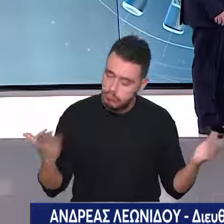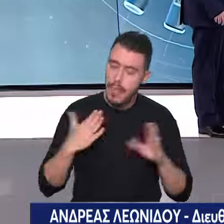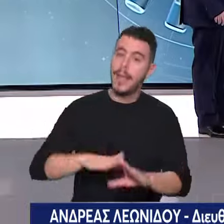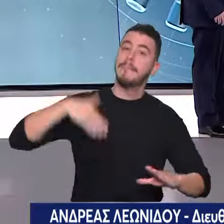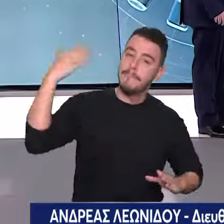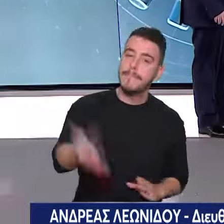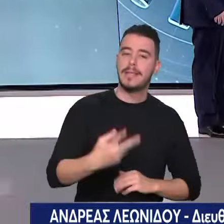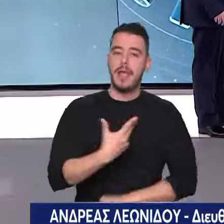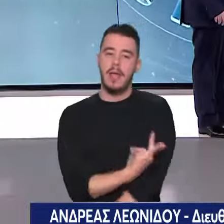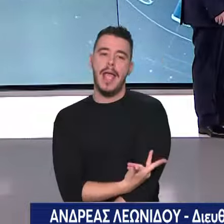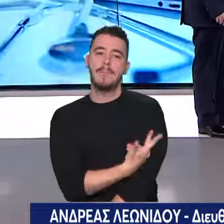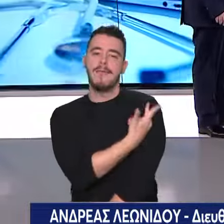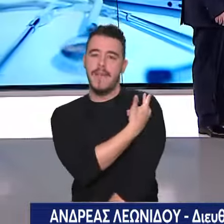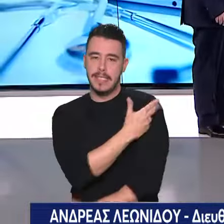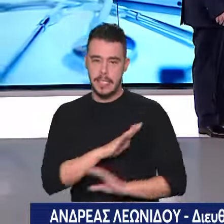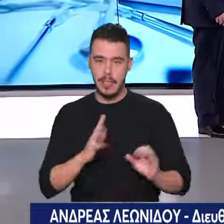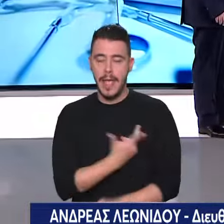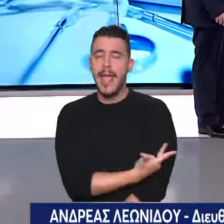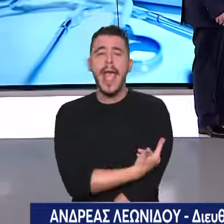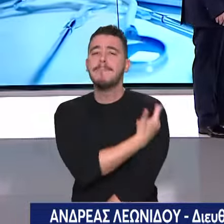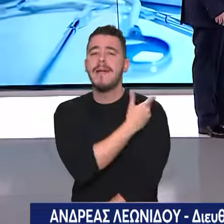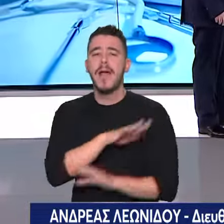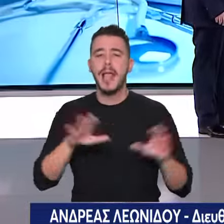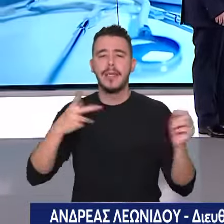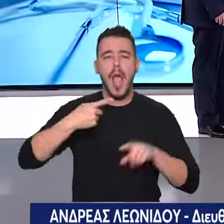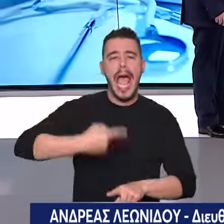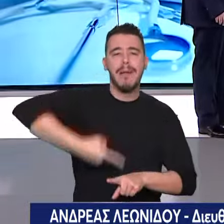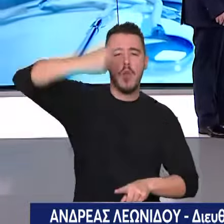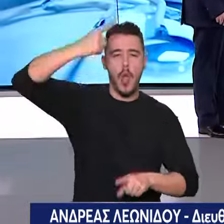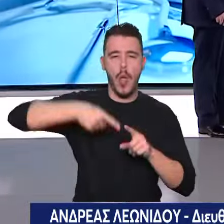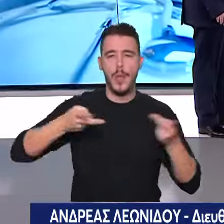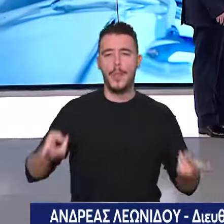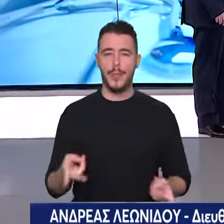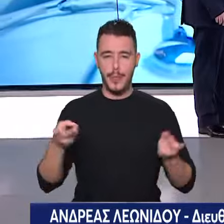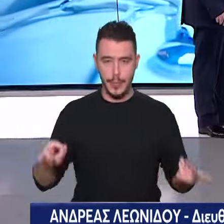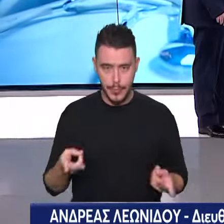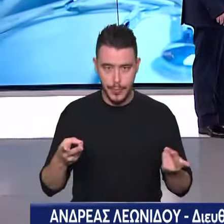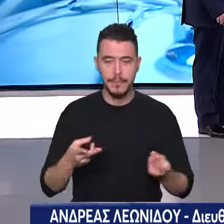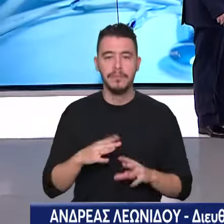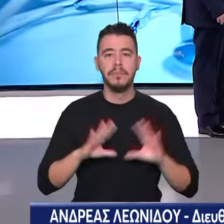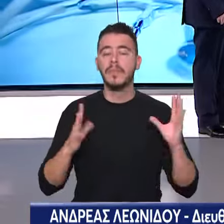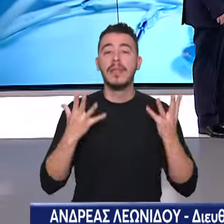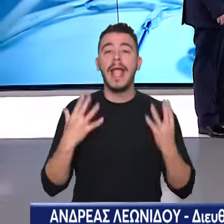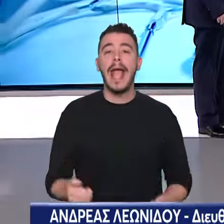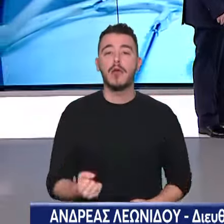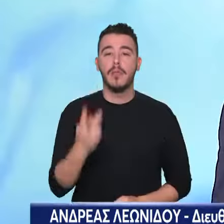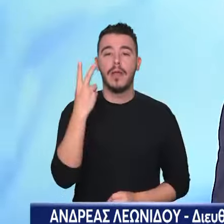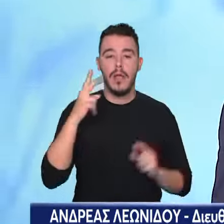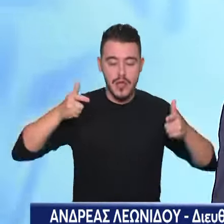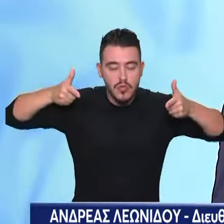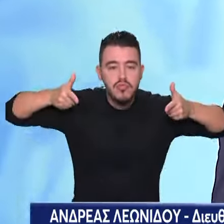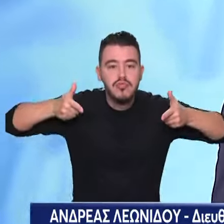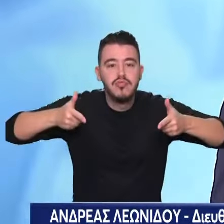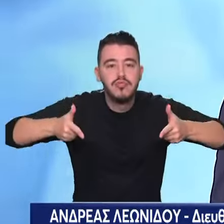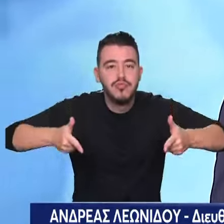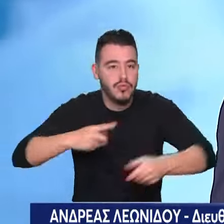αρθροσκόπηση ώμου. Τι είναι αυτό? Η αρθροσκόπηση ώμου είναι κάτι πάρα πολύ απλό. Ο ασθενής έρχεται στο νοσοκομείο, είναι δύο τρυπούλες γύρω από τον ώμο,